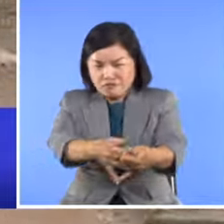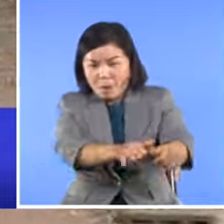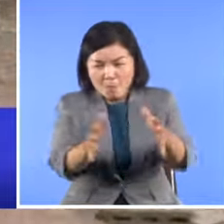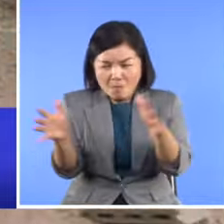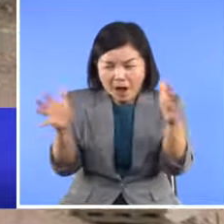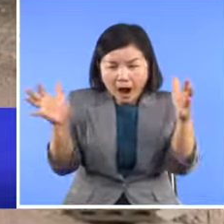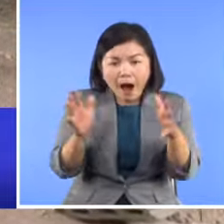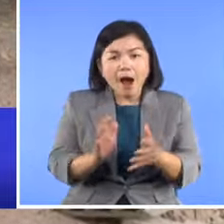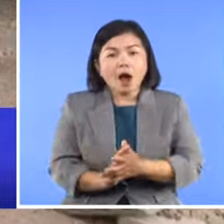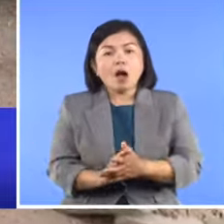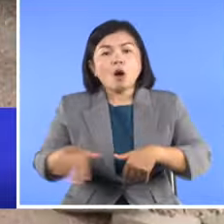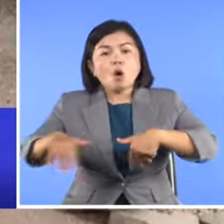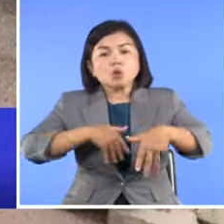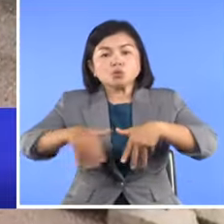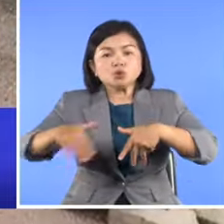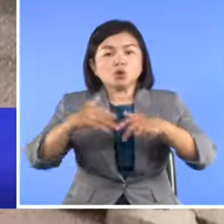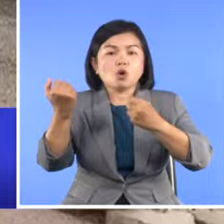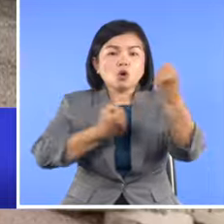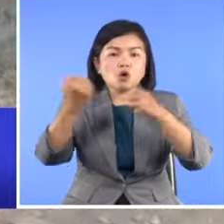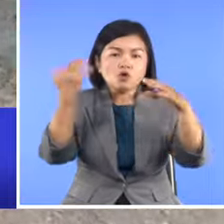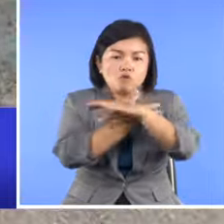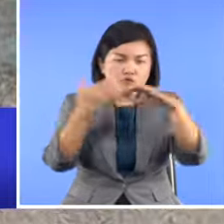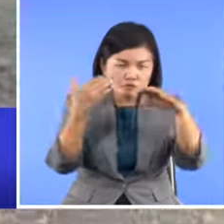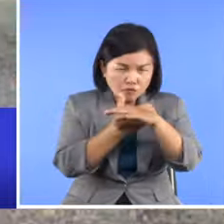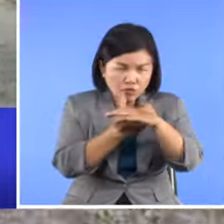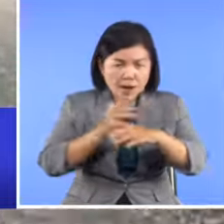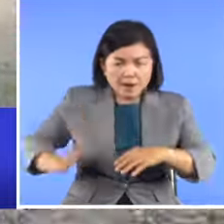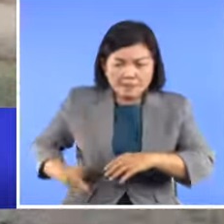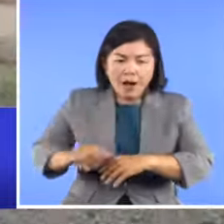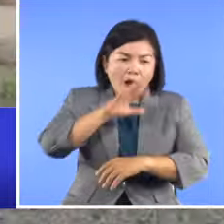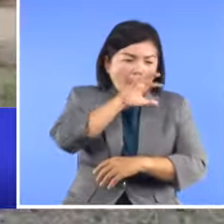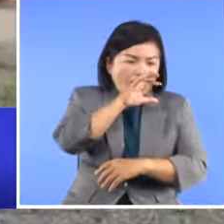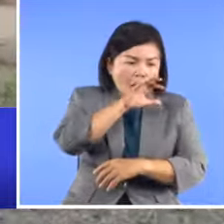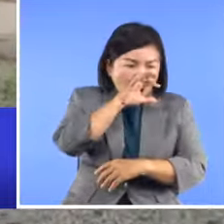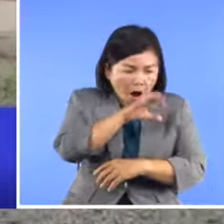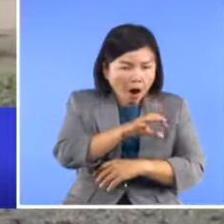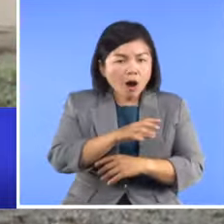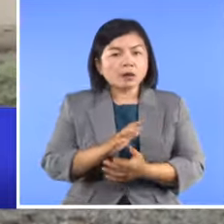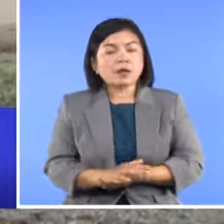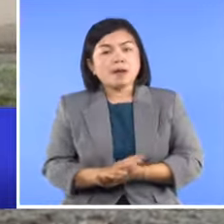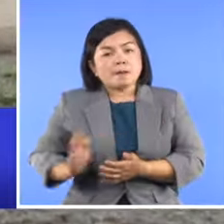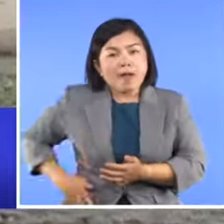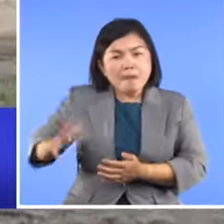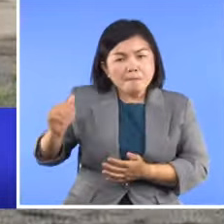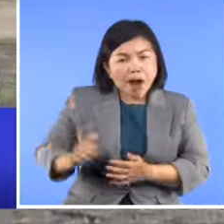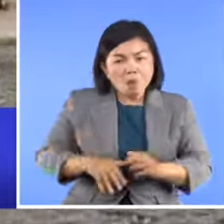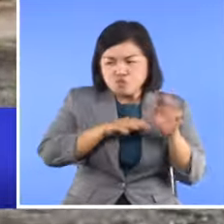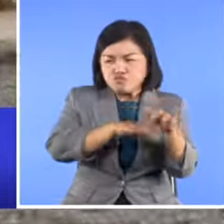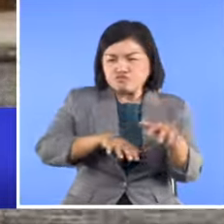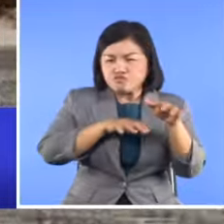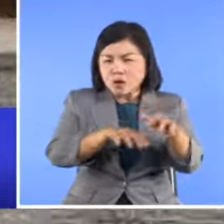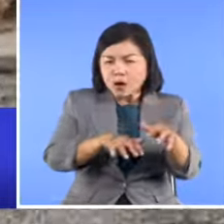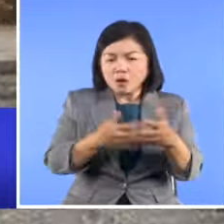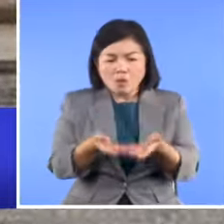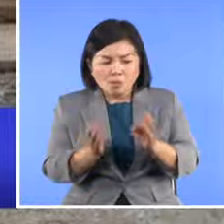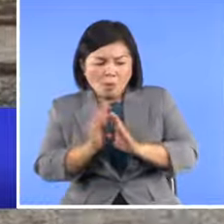ญ่รถก็วิ่งขวักไขว่าอย่างนั้นมีทั้งเสียงเห่ามีทั้งการวิ่งไล่กวดชาวบ้านที่ไปทำบุญนะผู้ปกครองที่